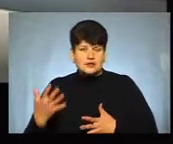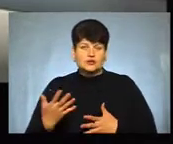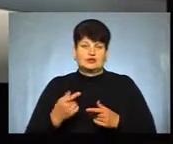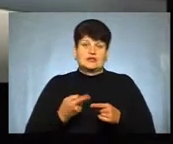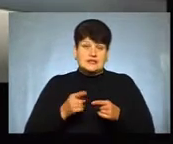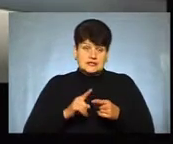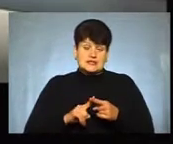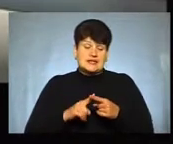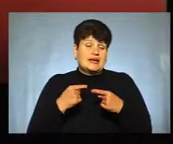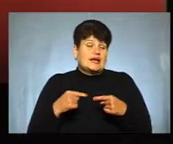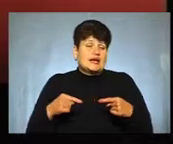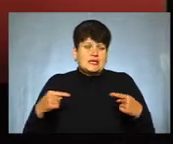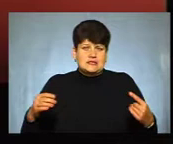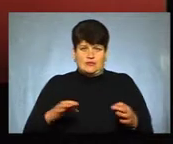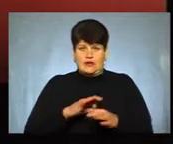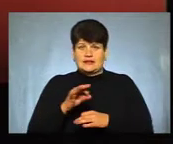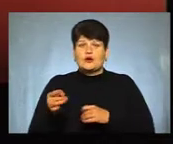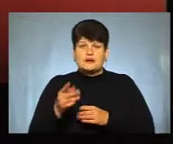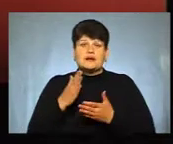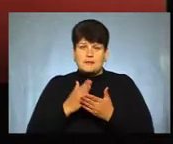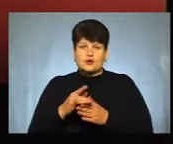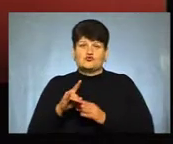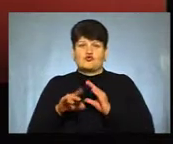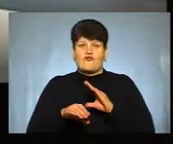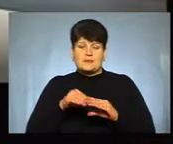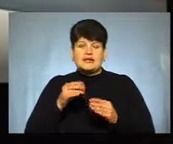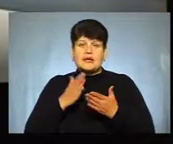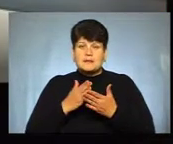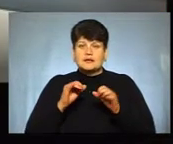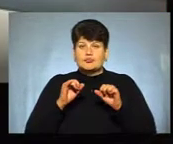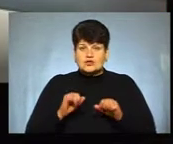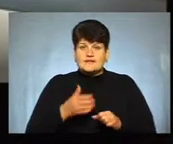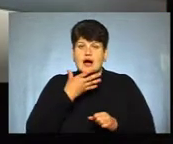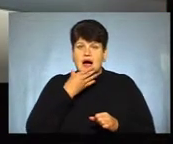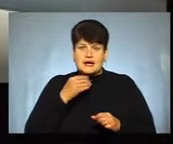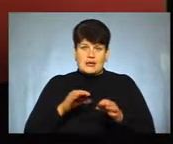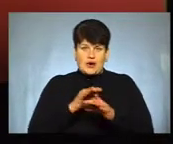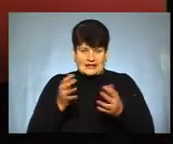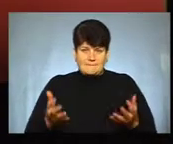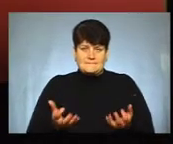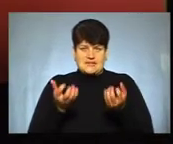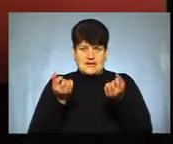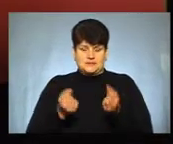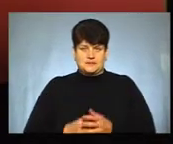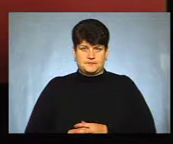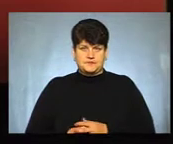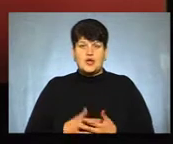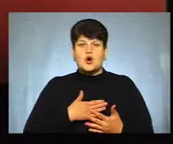до голосування, дуже різноманітні. Тернополяни мають з чого вибирати і будуть мати можливість гарні проекти підтримати. Громадський